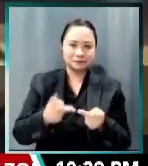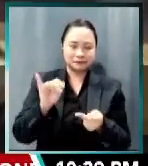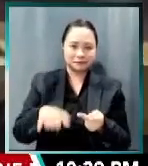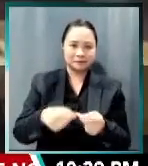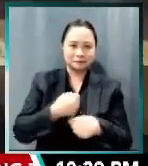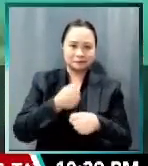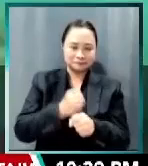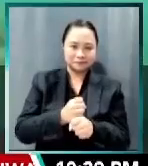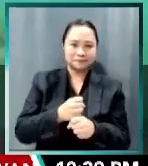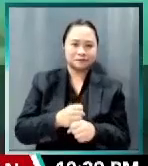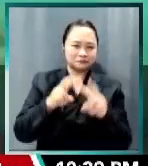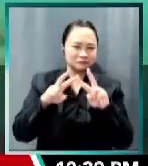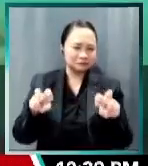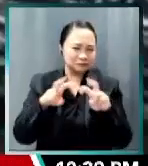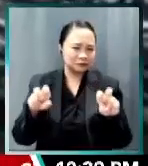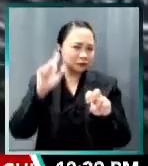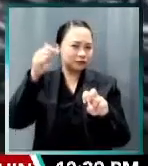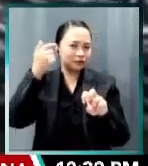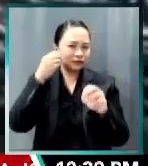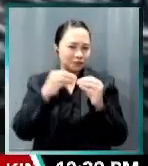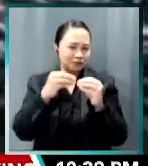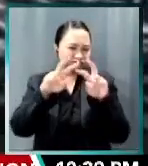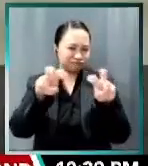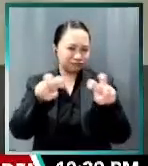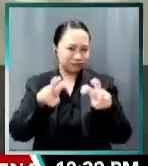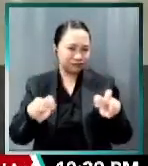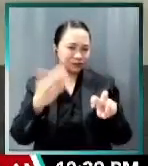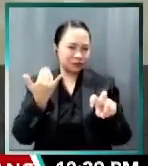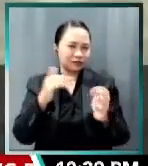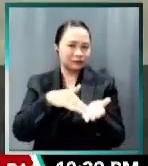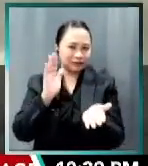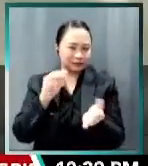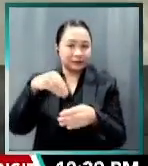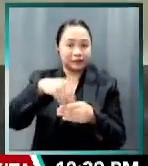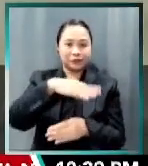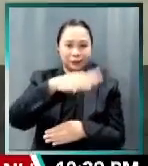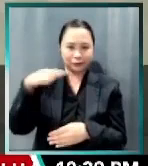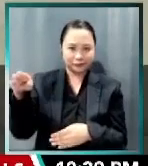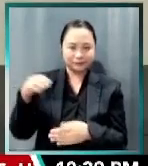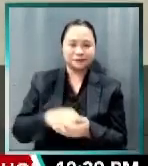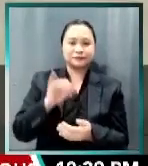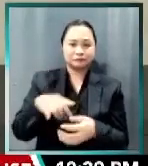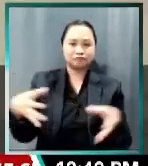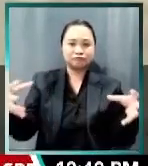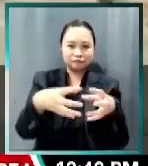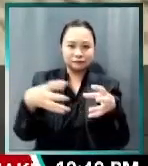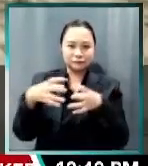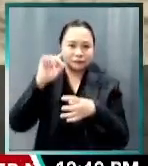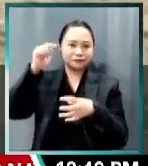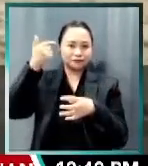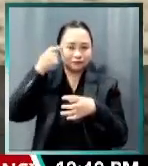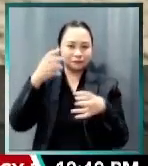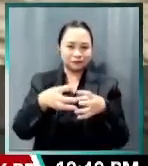ang problema sa isla at sa iba pang tourist attractions sa Bohol. Pupulungin naman ni Bohol Governor Aris Aumentado ang